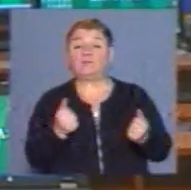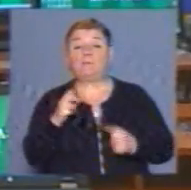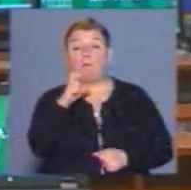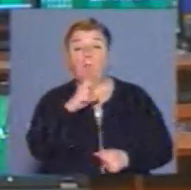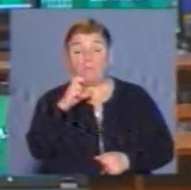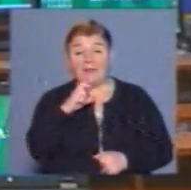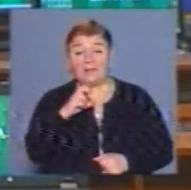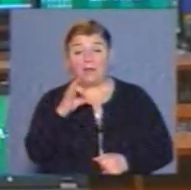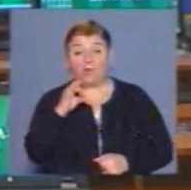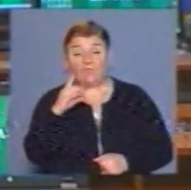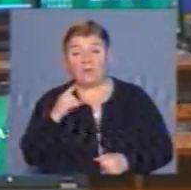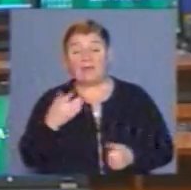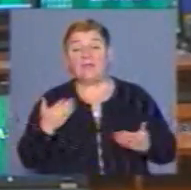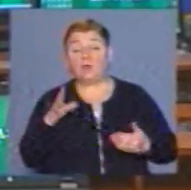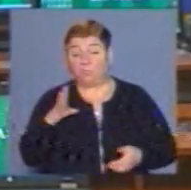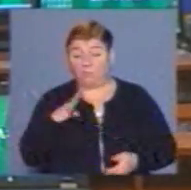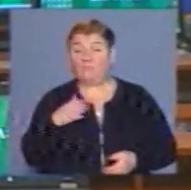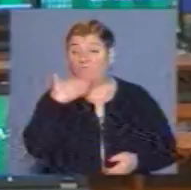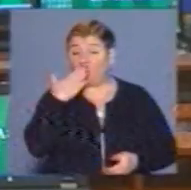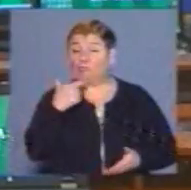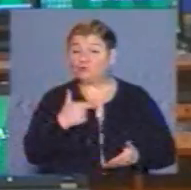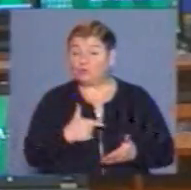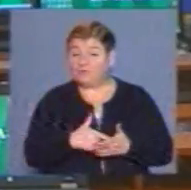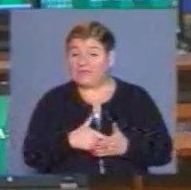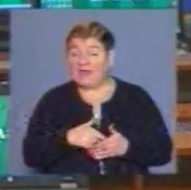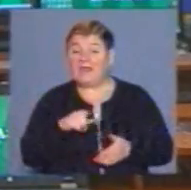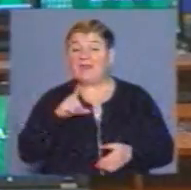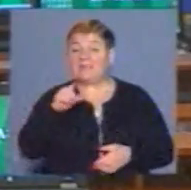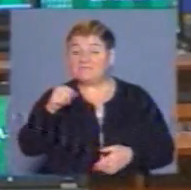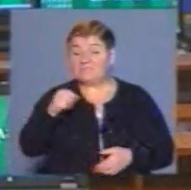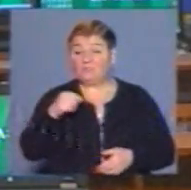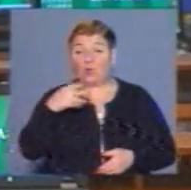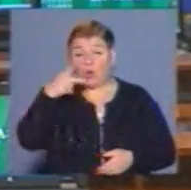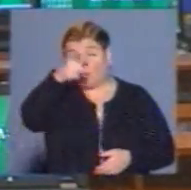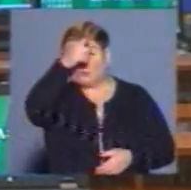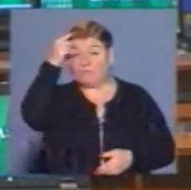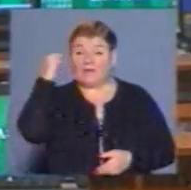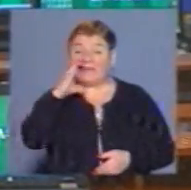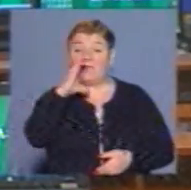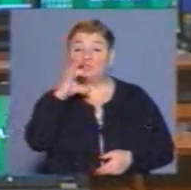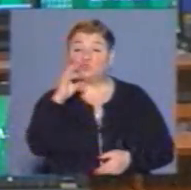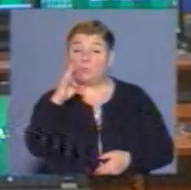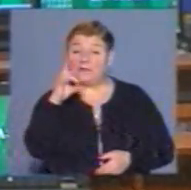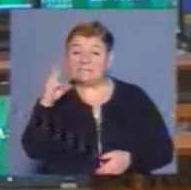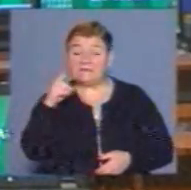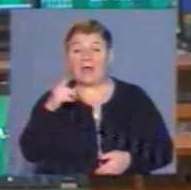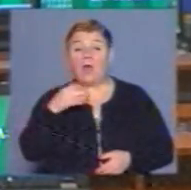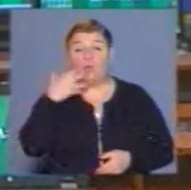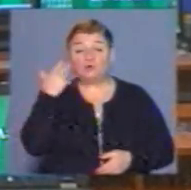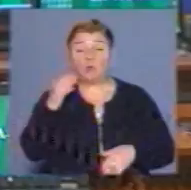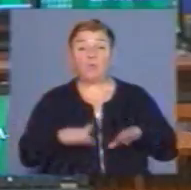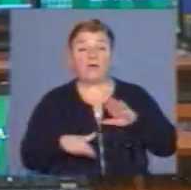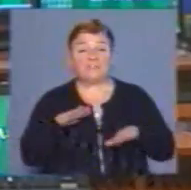та бував в Ужгороді дорогою до словацького міста Собранці. Скульптуру презентують з нагоди Дня угорської культури на вулиці